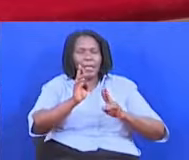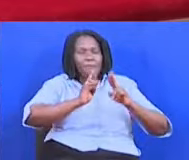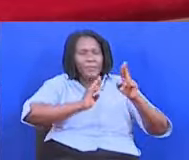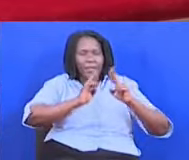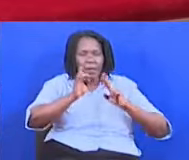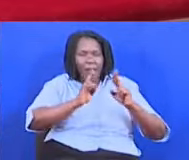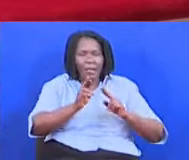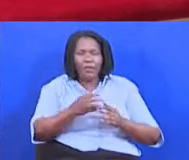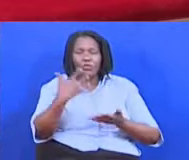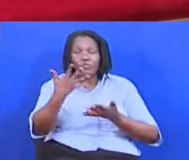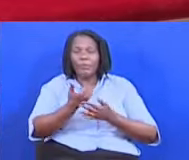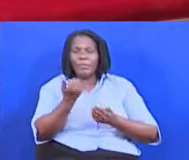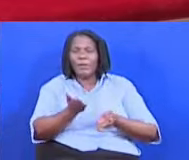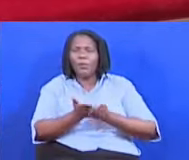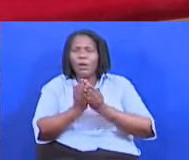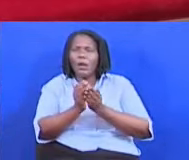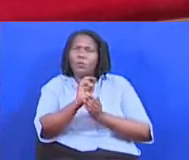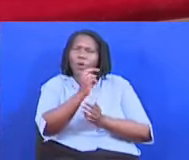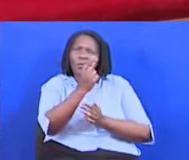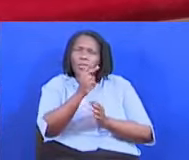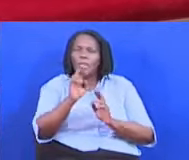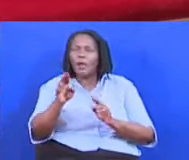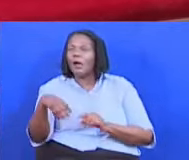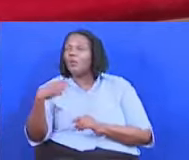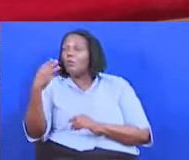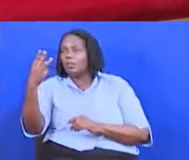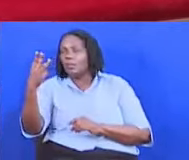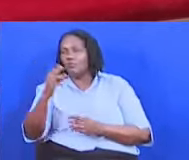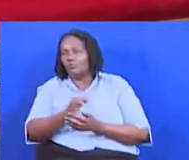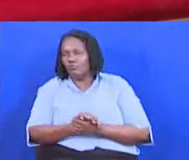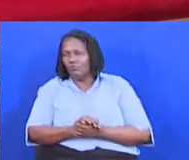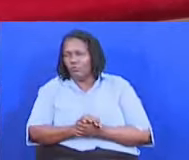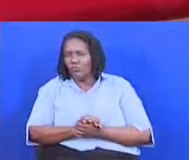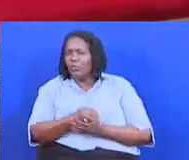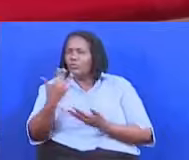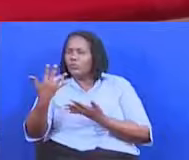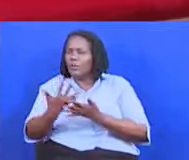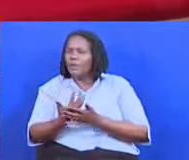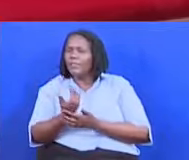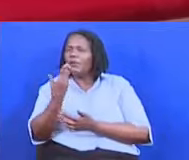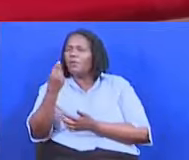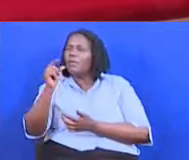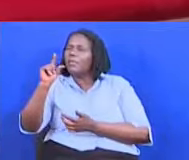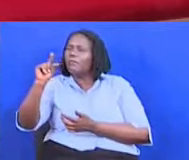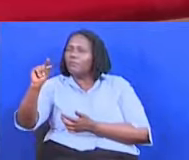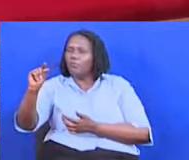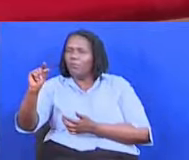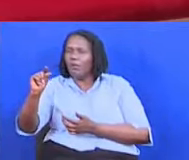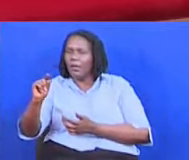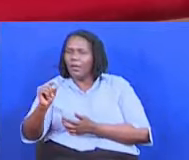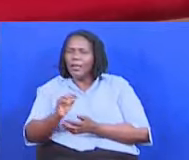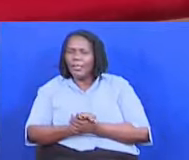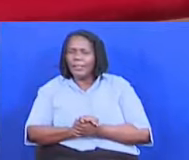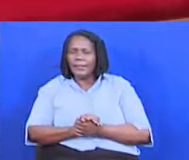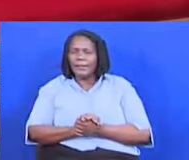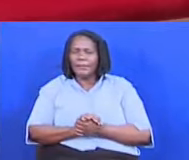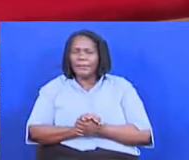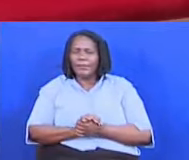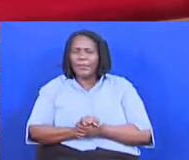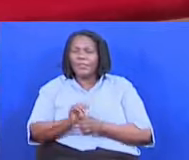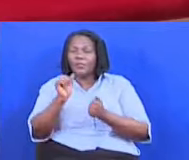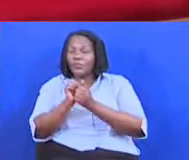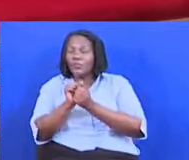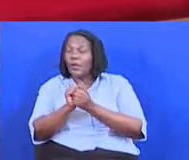tayari kutupatia dawa za saratani ambazo ni brandi lakini kwa bei ya kushuka. Tunakamilisha mazungumzo. Lakini suala